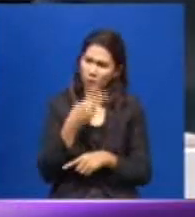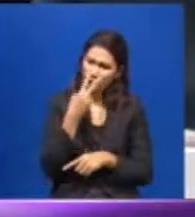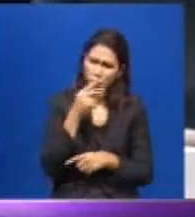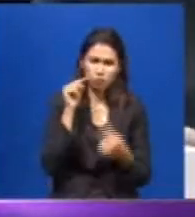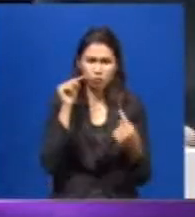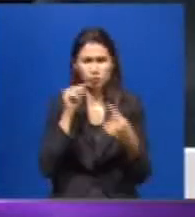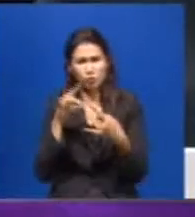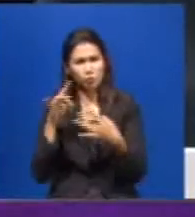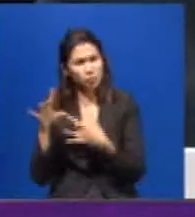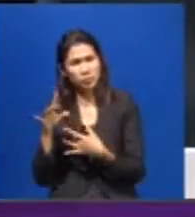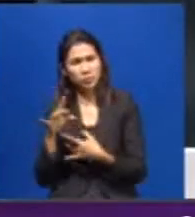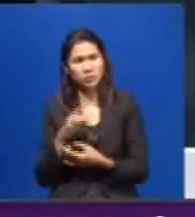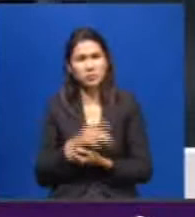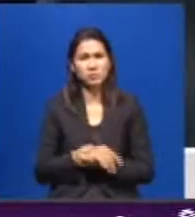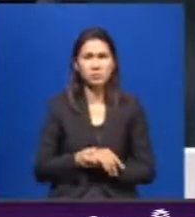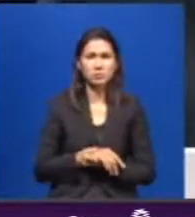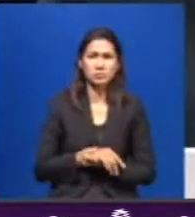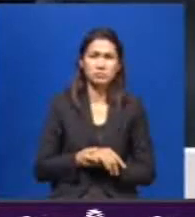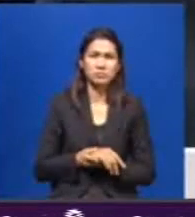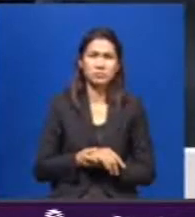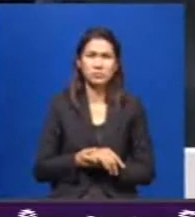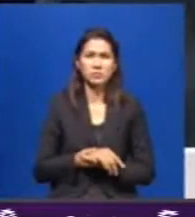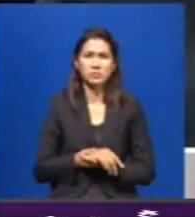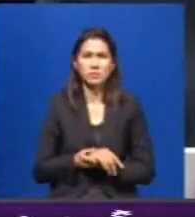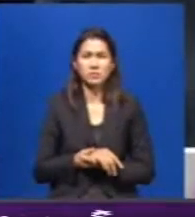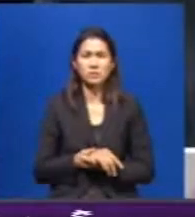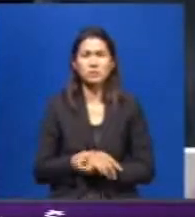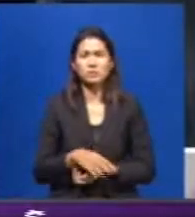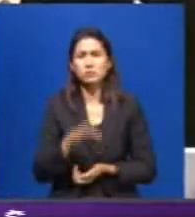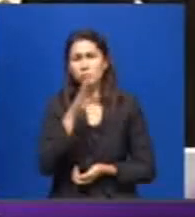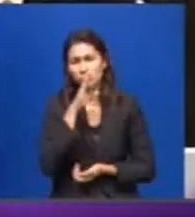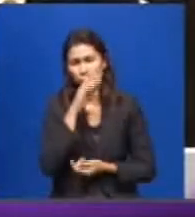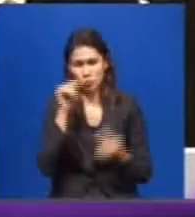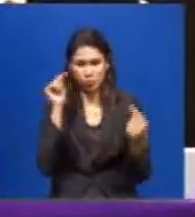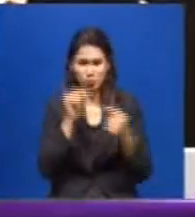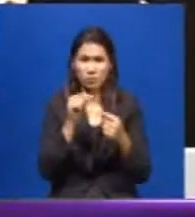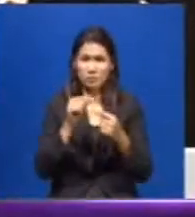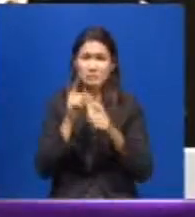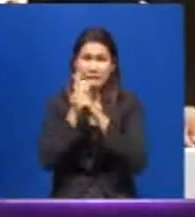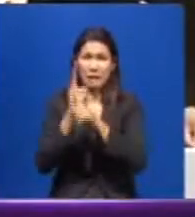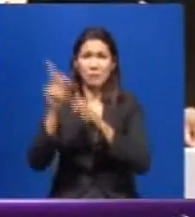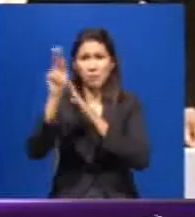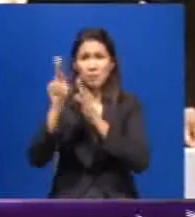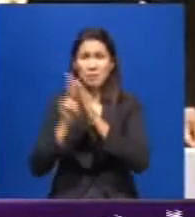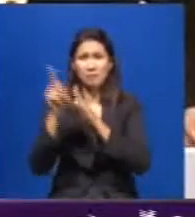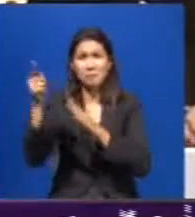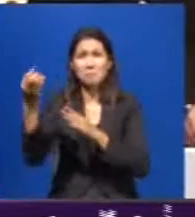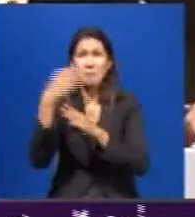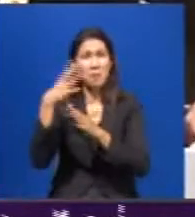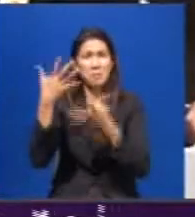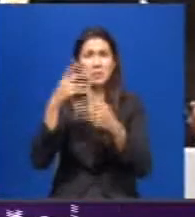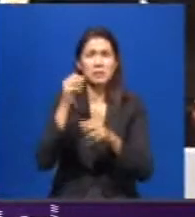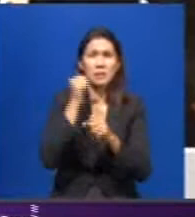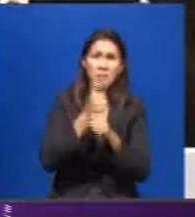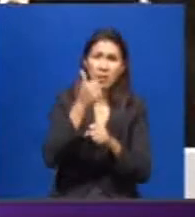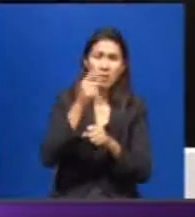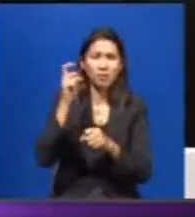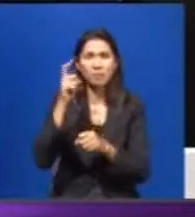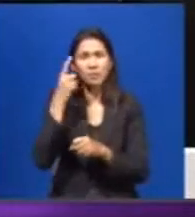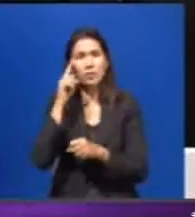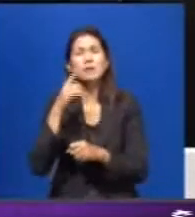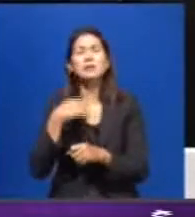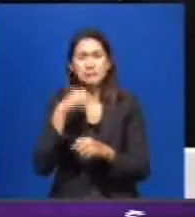่คือในแง่กฎหมายยังทำได้ใช่ไหมคะ 22คนทำไม่ได้เลยคือในแง่กฎหมายเนี่ยรัฐธรรมนูญก็ไม่ได้บอกนะครับว่าทำได้ทำไม่ได้เพราะฉะนั้นถ้าเกิดท่านจะทำท่านก็ทำ